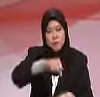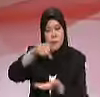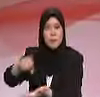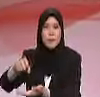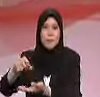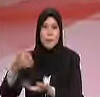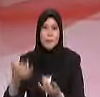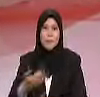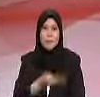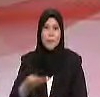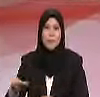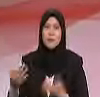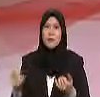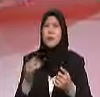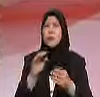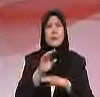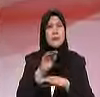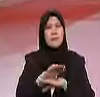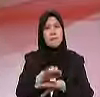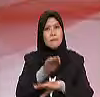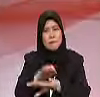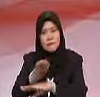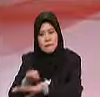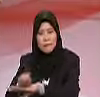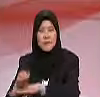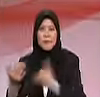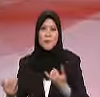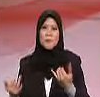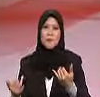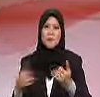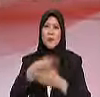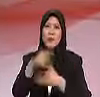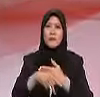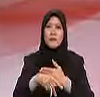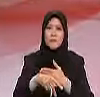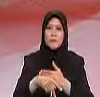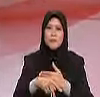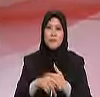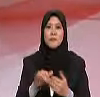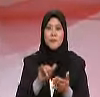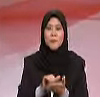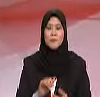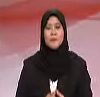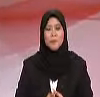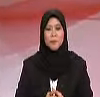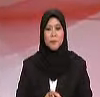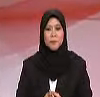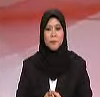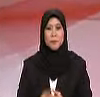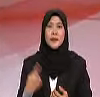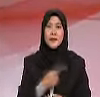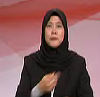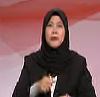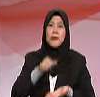Karamunting. Konsep dakwah berkebajikan merupakan kelainan dibawakan dalam program tersebut. Kita juga memberikan